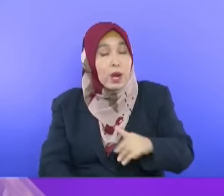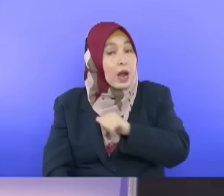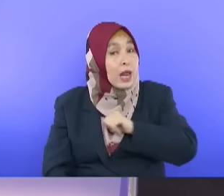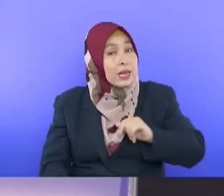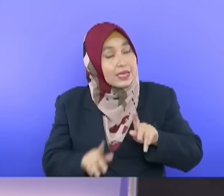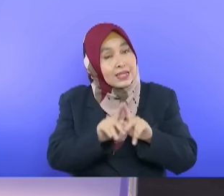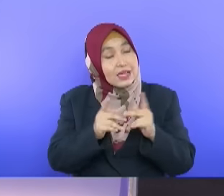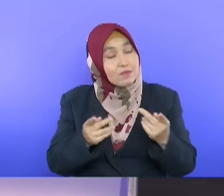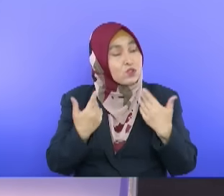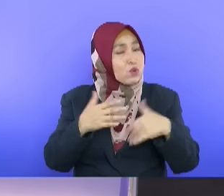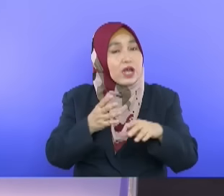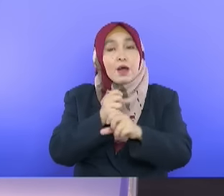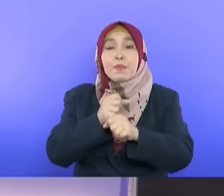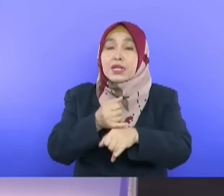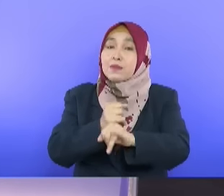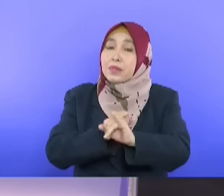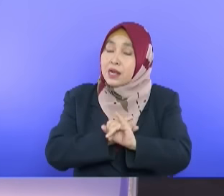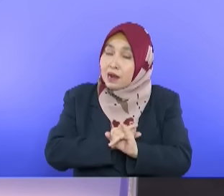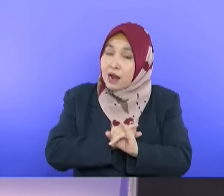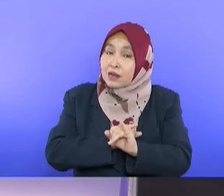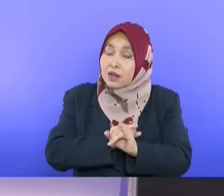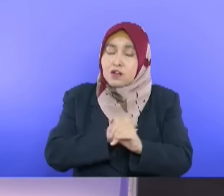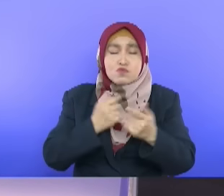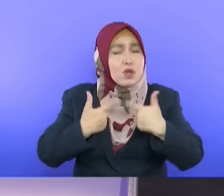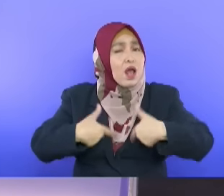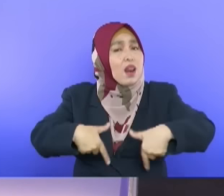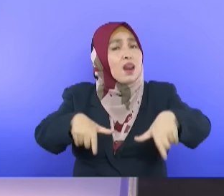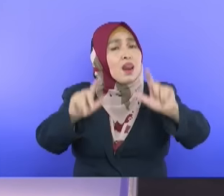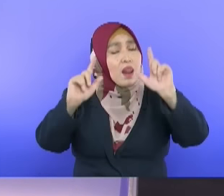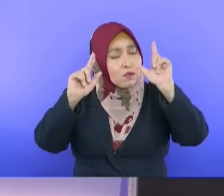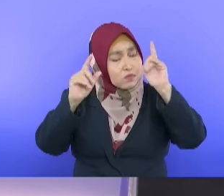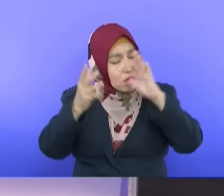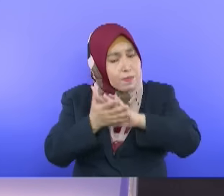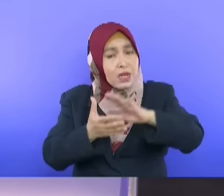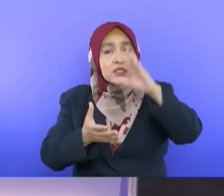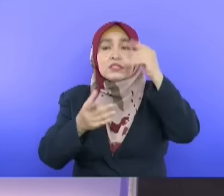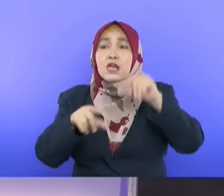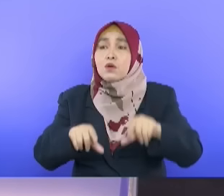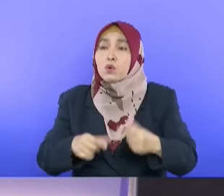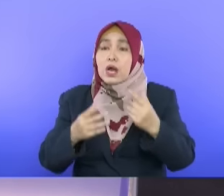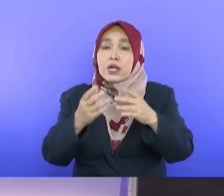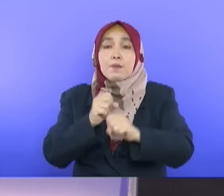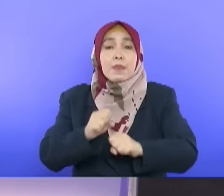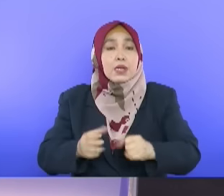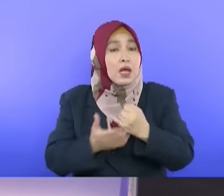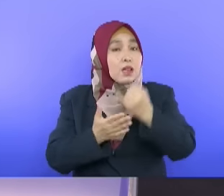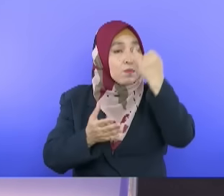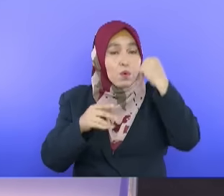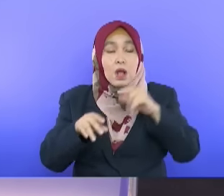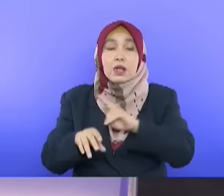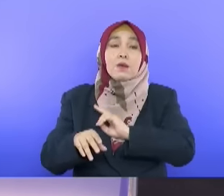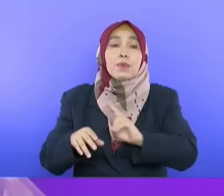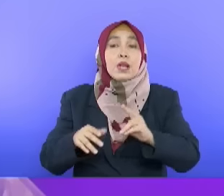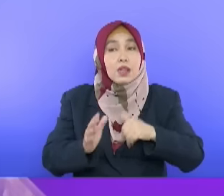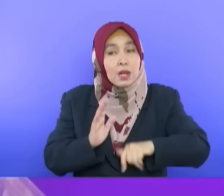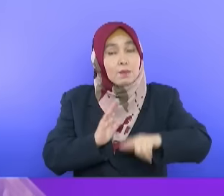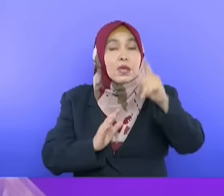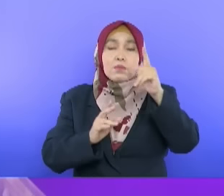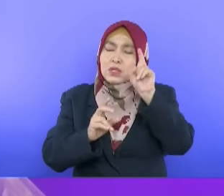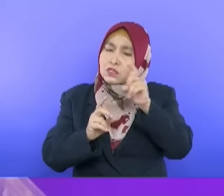dia dapat kebenaran enggak ya itu sebabnya orang yang dapat kebenaran dah Belajar Alquran dapat ilmu agama lebih kini berhati-hati